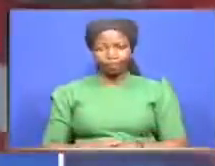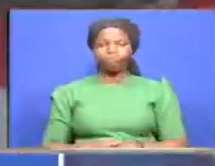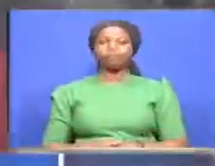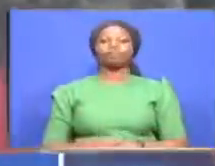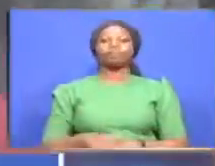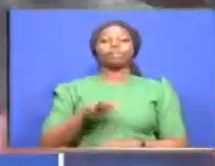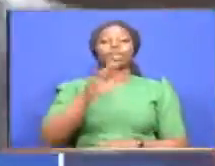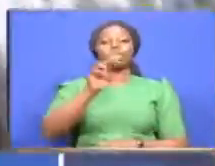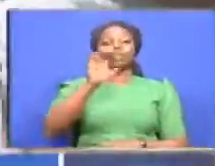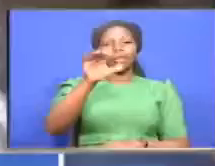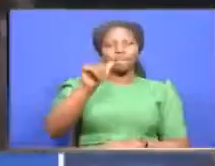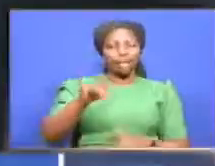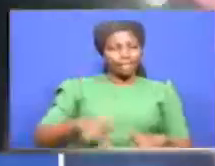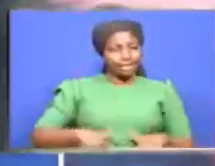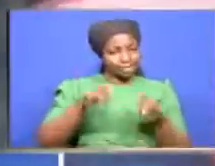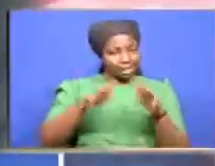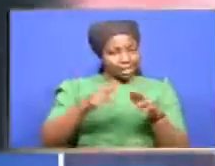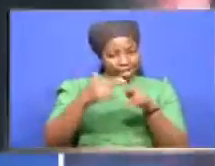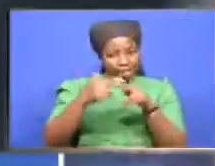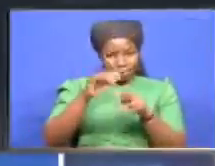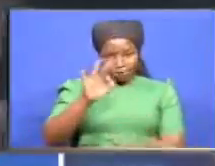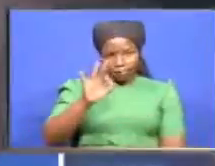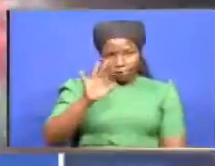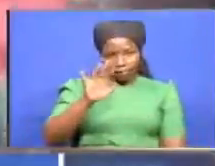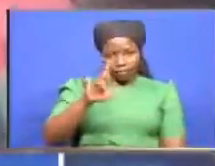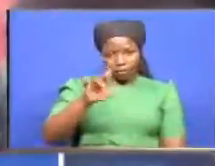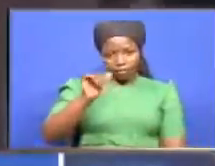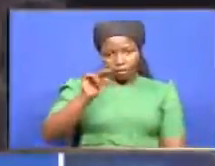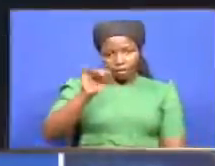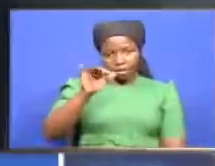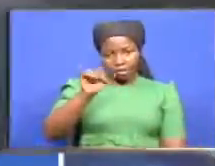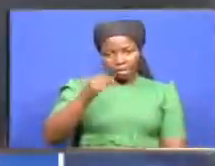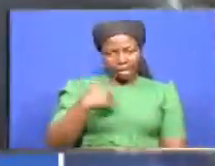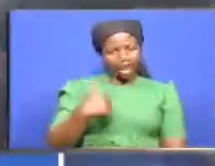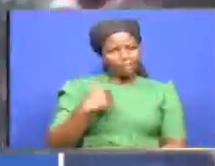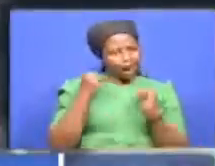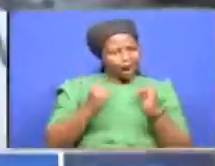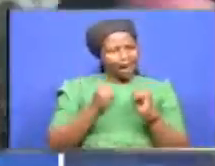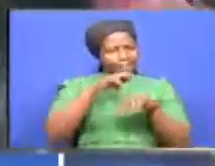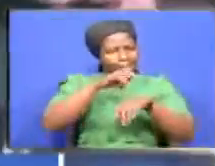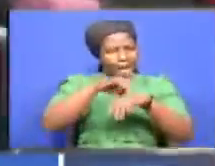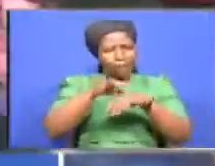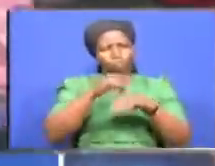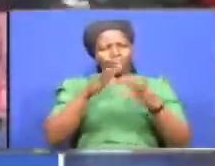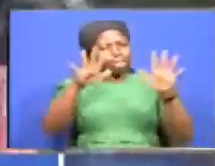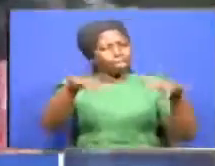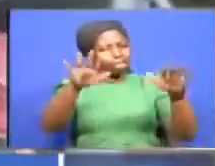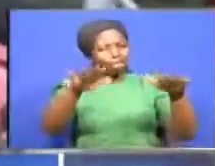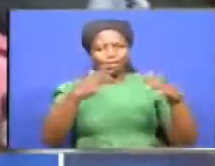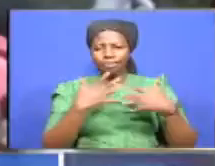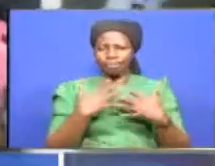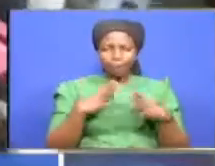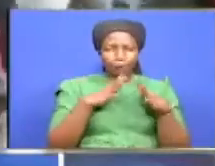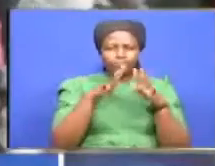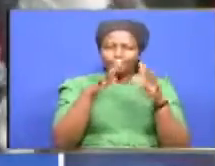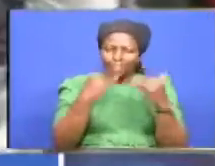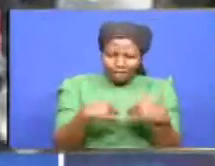Mwakilishi wodi ya Kitengela Francis Kaesha alikuwa na wakati mgumu kutuliza umati huo.